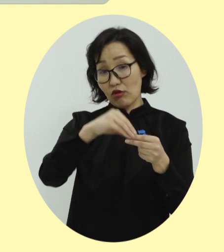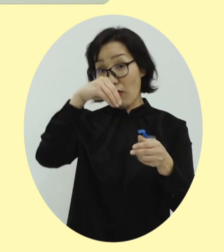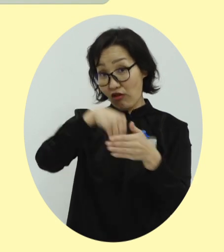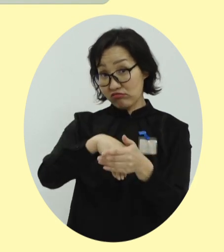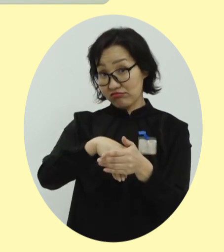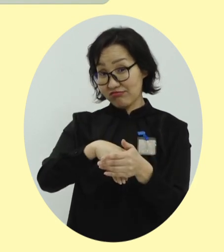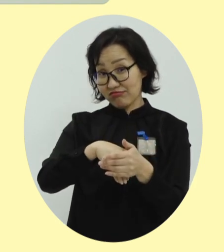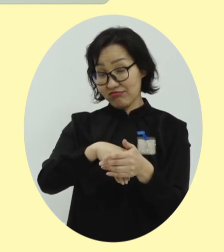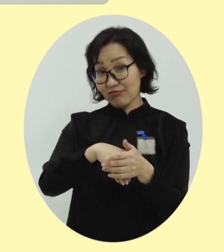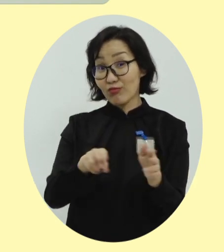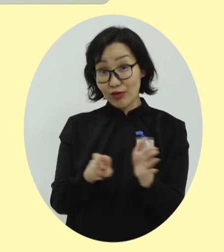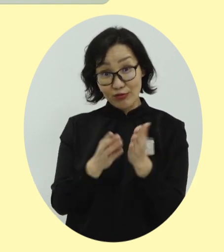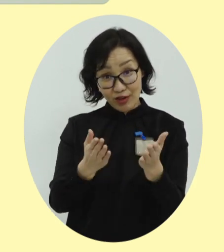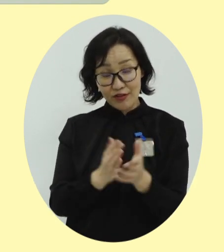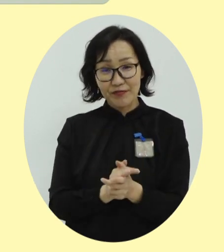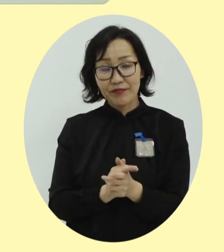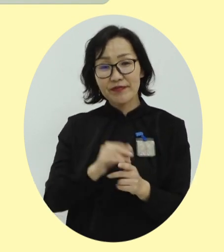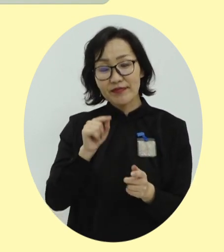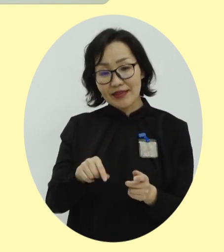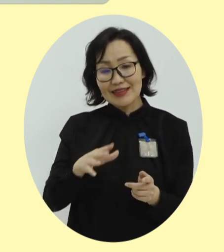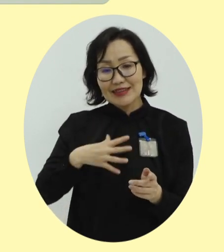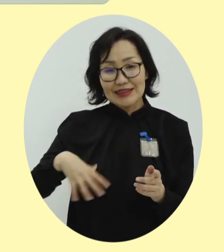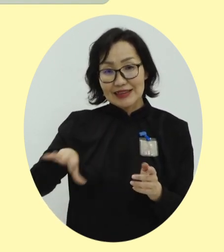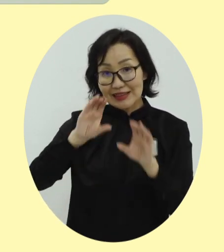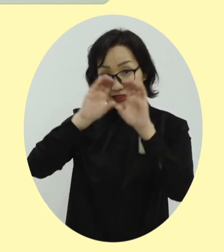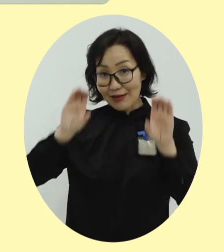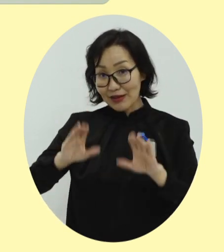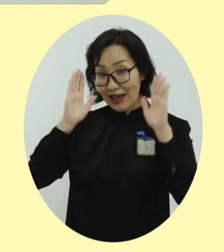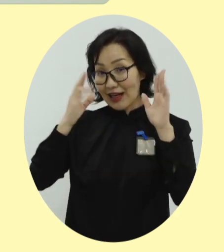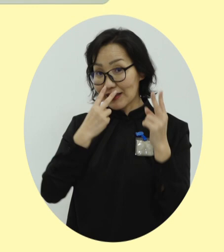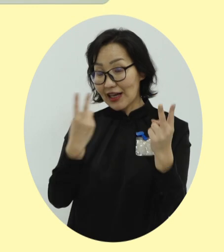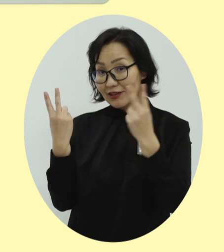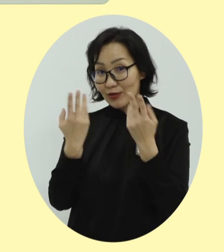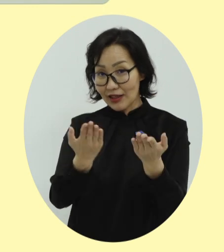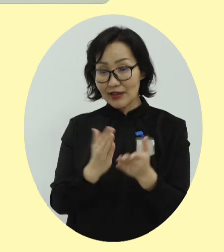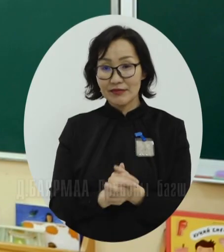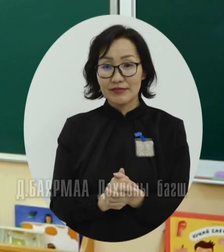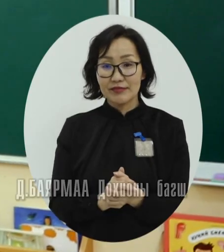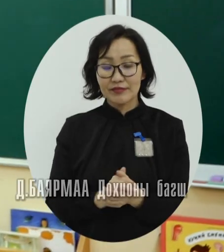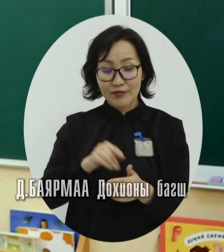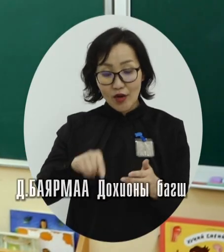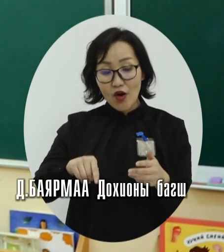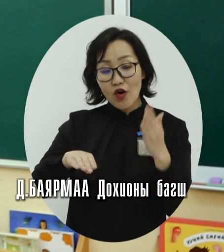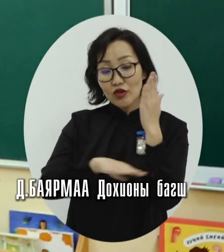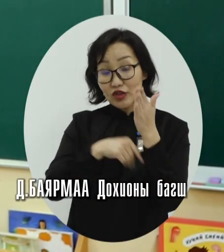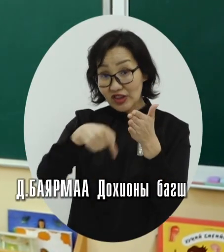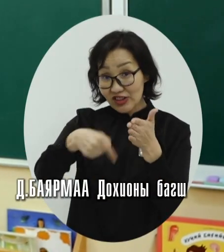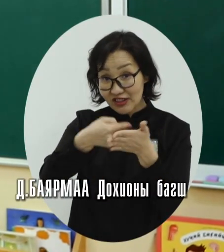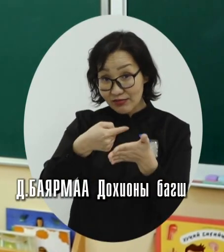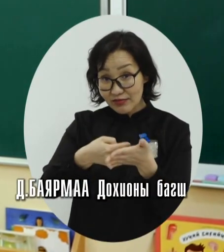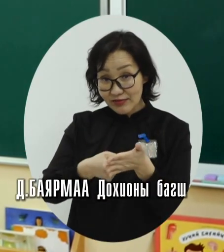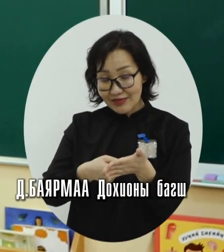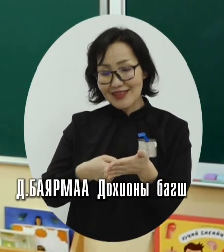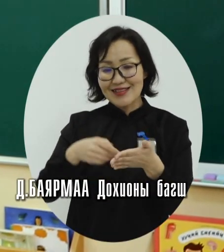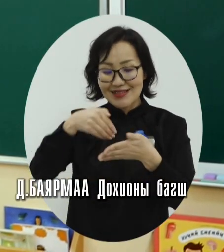гарч байна, тийм үү? За, тэгвэл бүгдээрээ одоо самбарт анхаарлаа хандуулъя. Тэгэхээр өдрийн тэмдэглэл